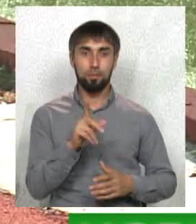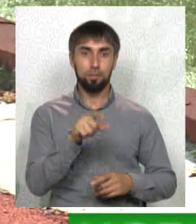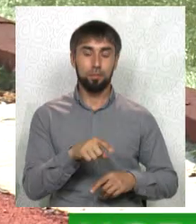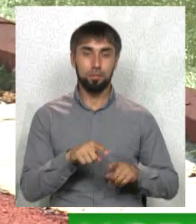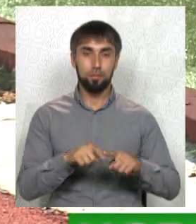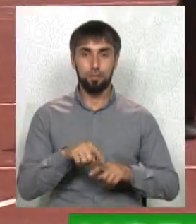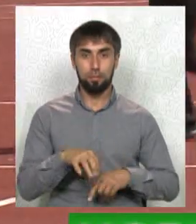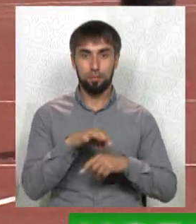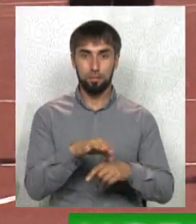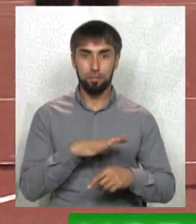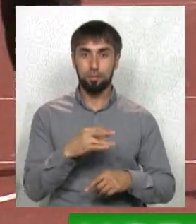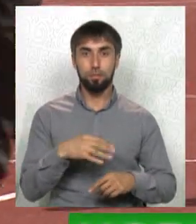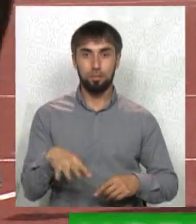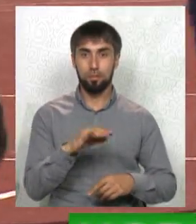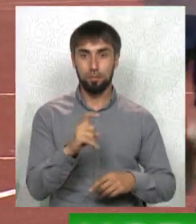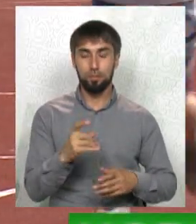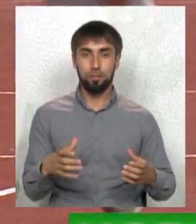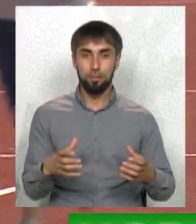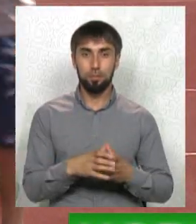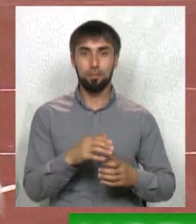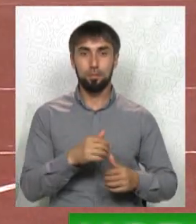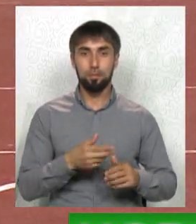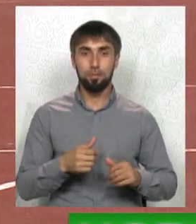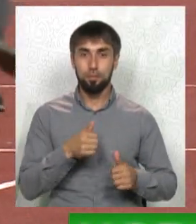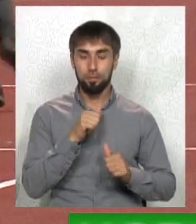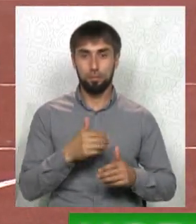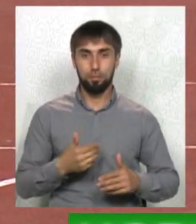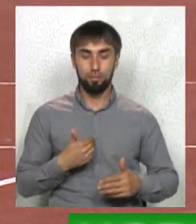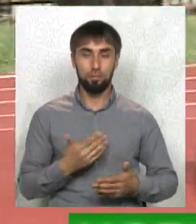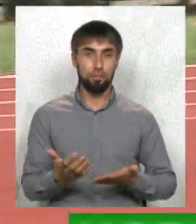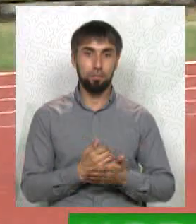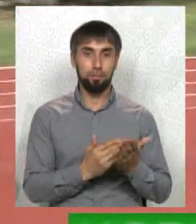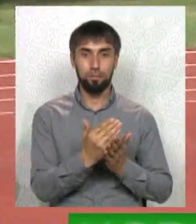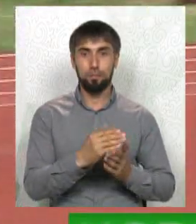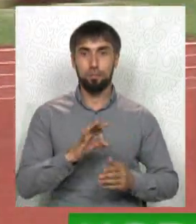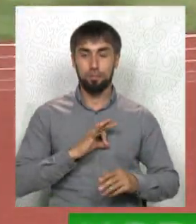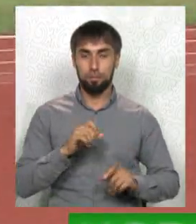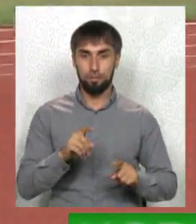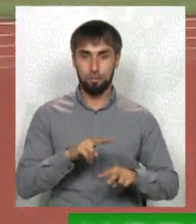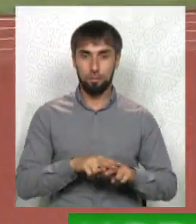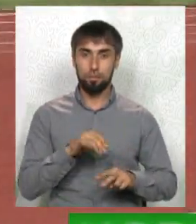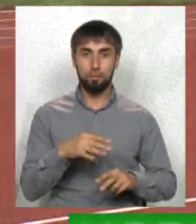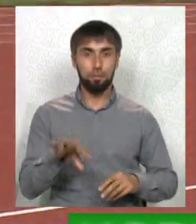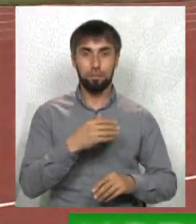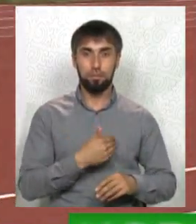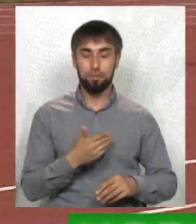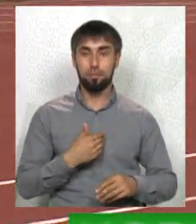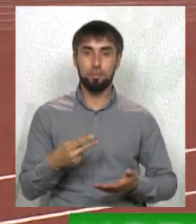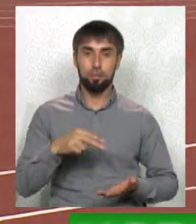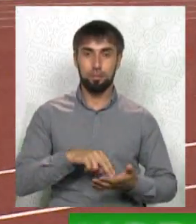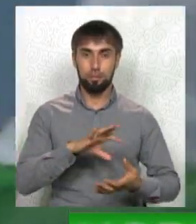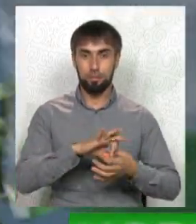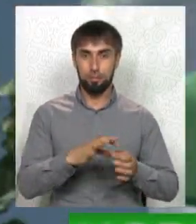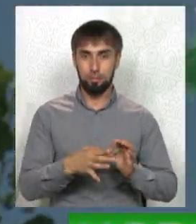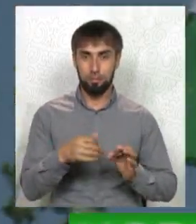привели сюда родители. Но всех их сплотило стремление завоевать высшую для спортсмена ступень пьедестала. Все они хотят стать